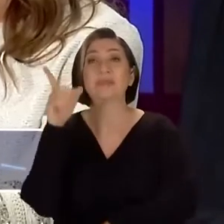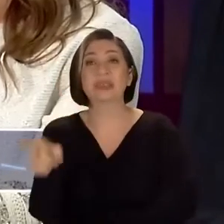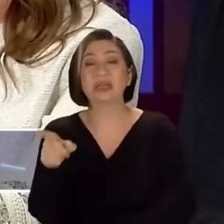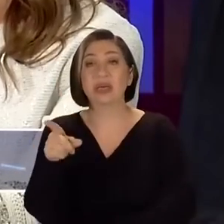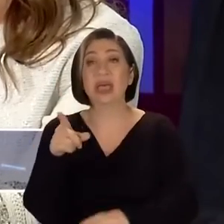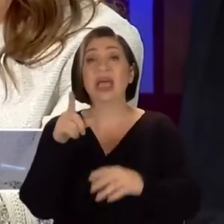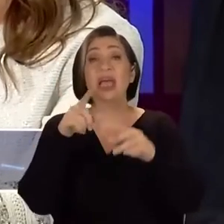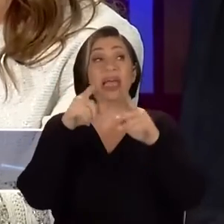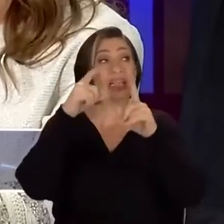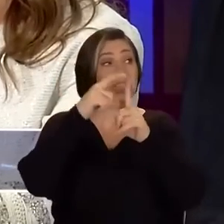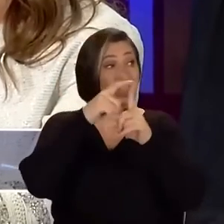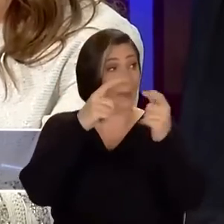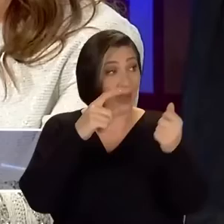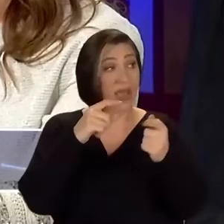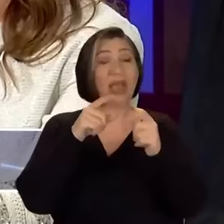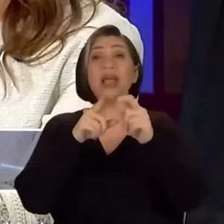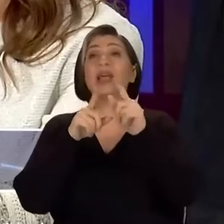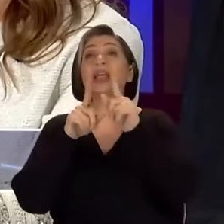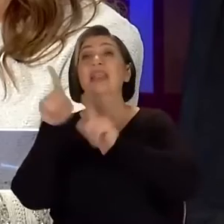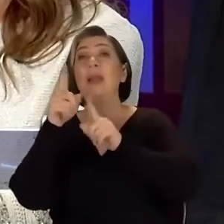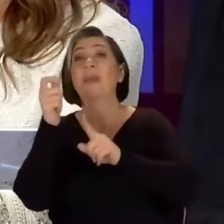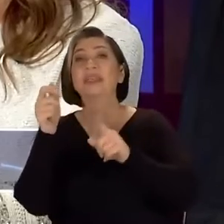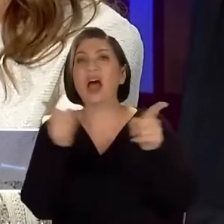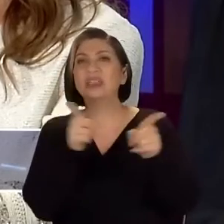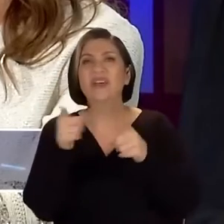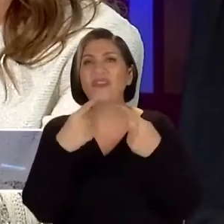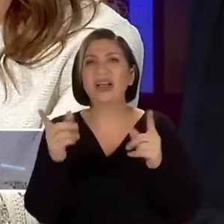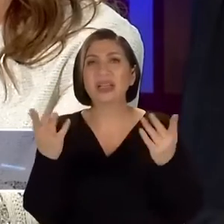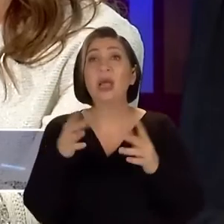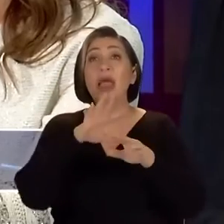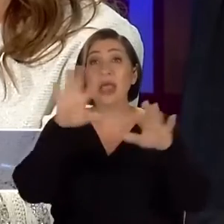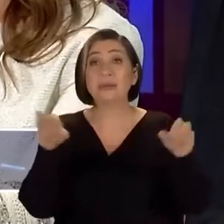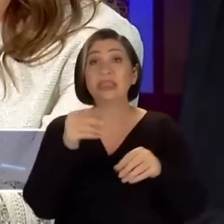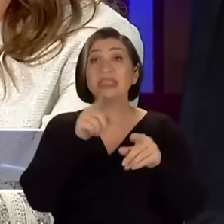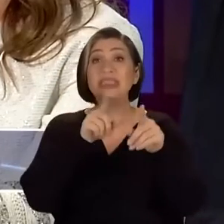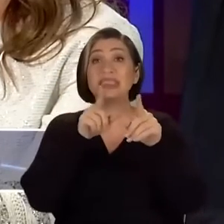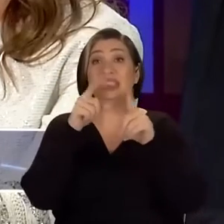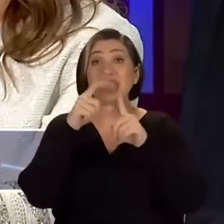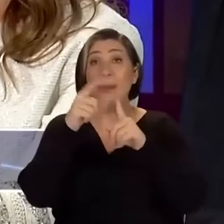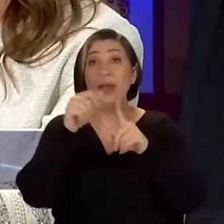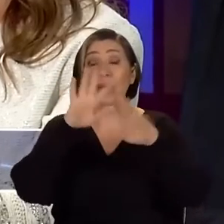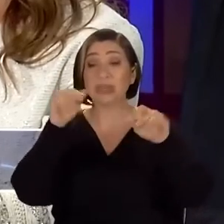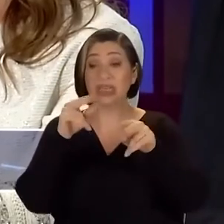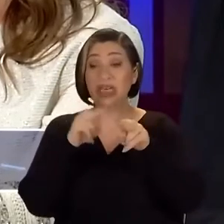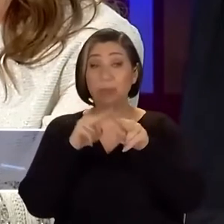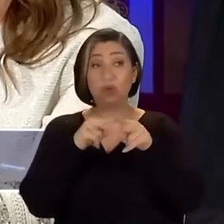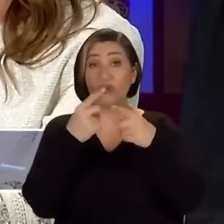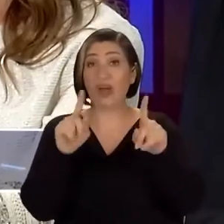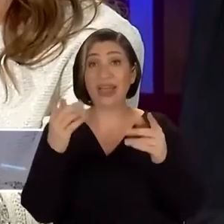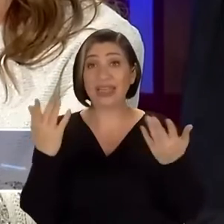parayla dijital paranın ne farkı var? Dediğim gibi bütün kripto paralar aslında dijital paradır ama bütün dijital paralar kripto değildir. Kriptonun farkı